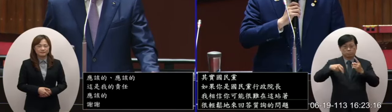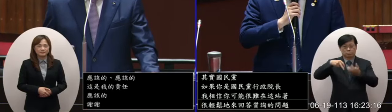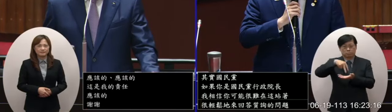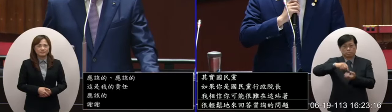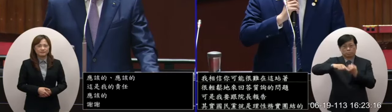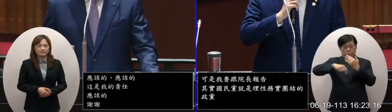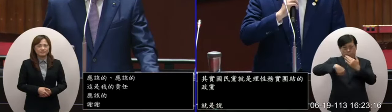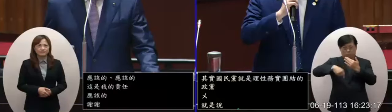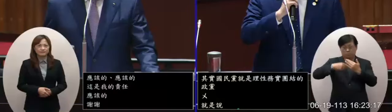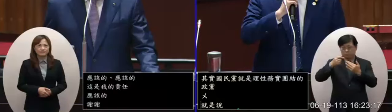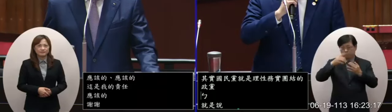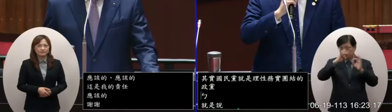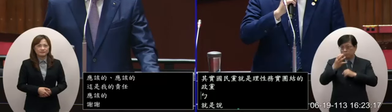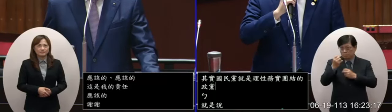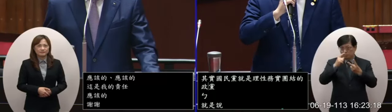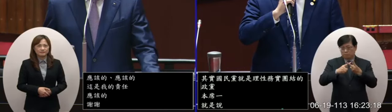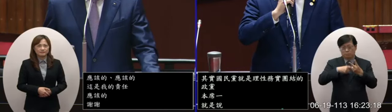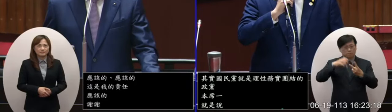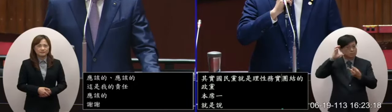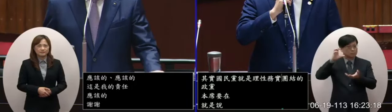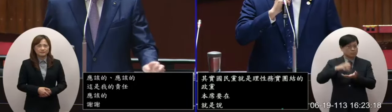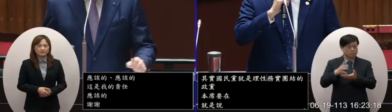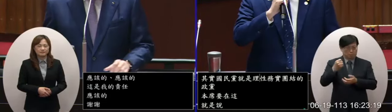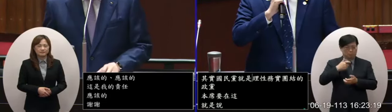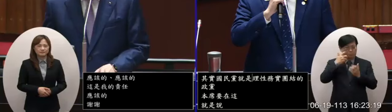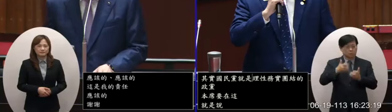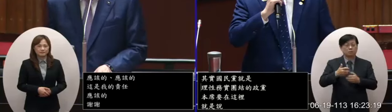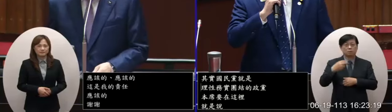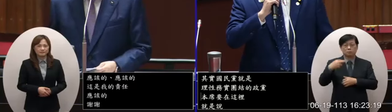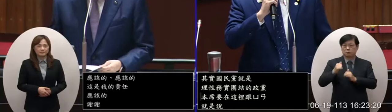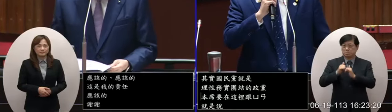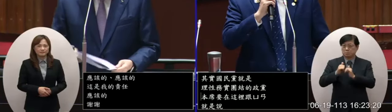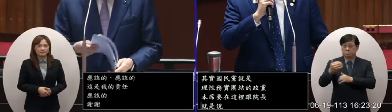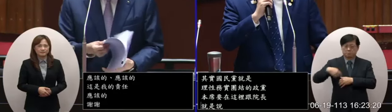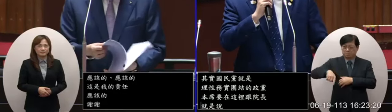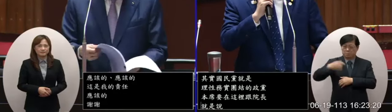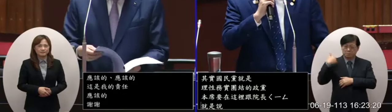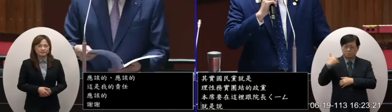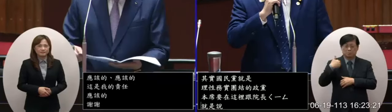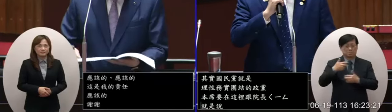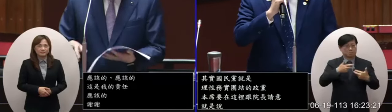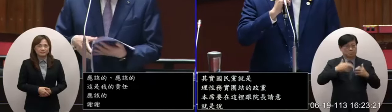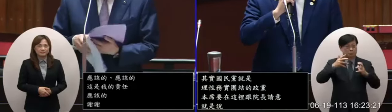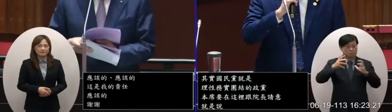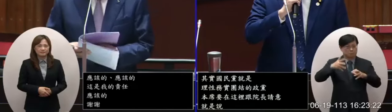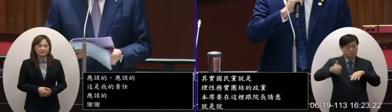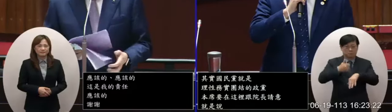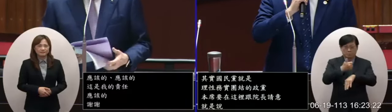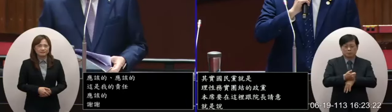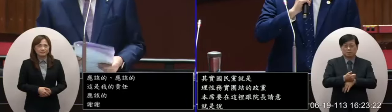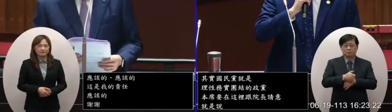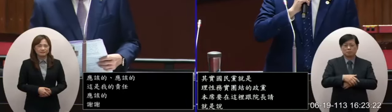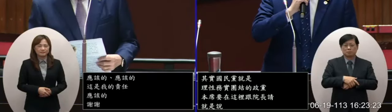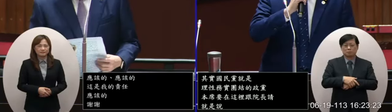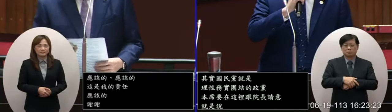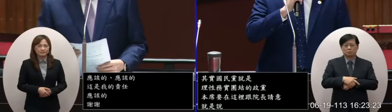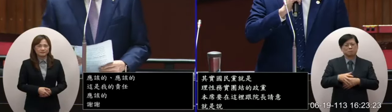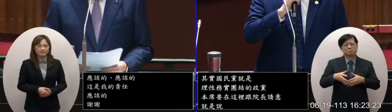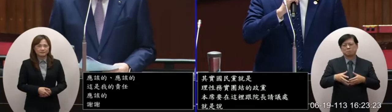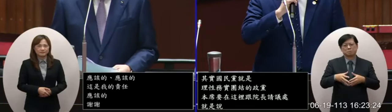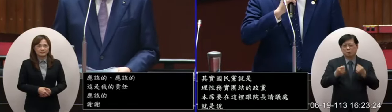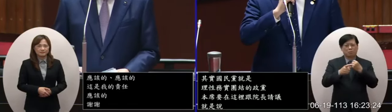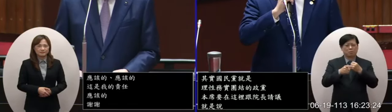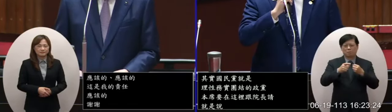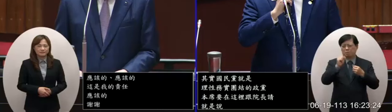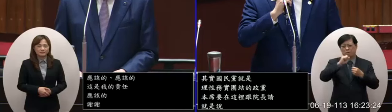这个调查权跟听证权非常的重视，以及国人在过去蔡英文执政的时候不希望很多的弊案哦